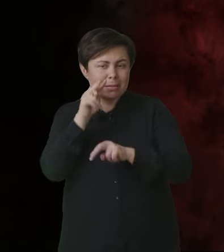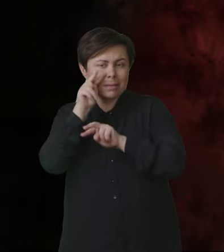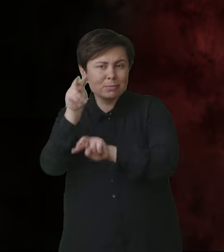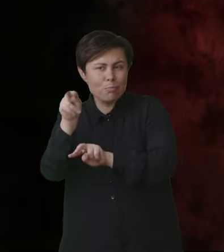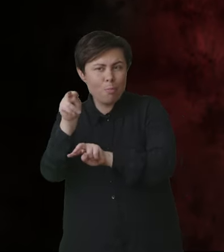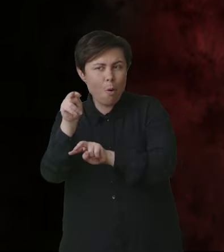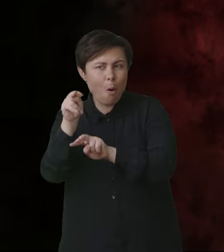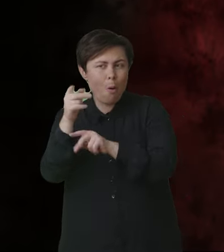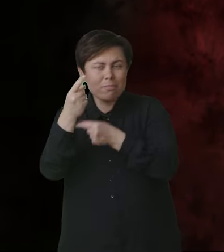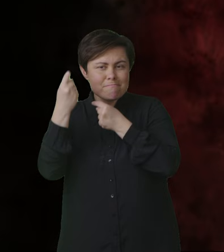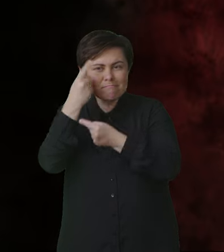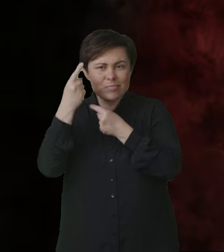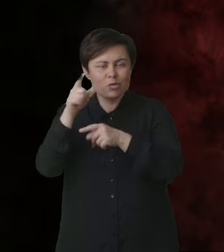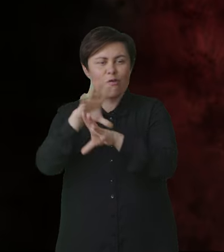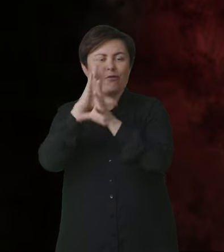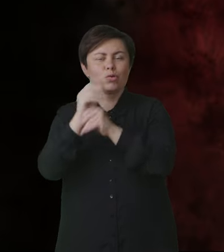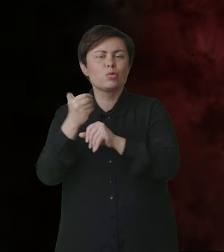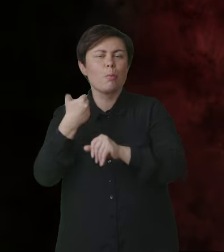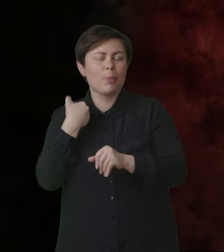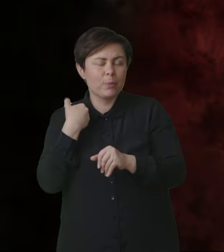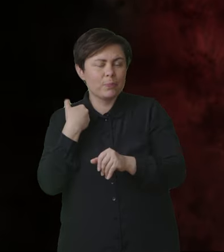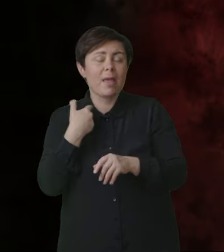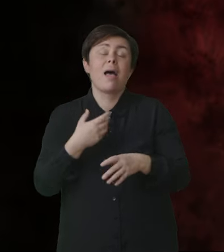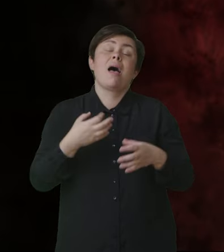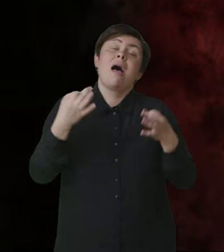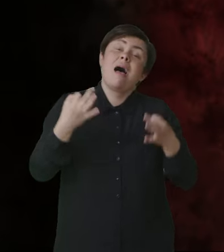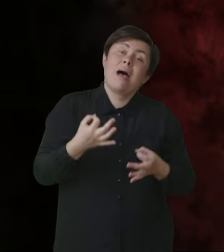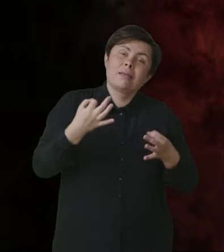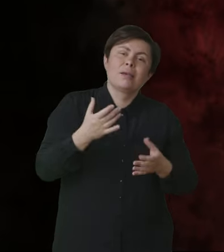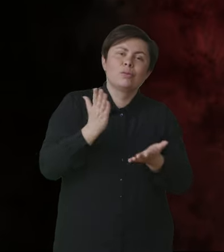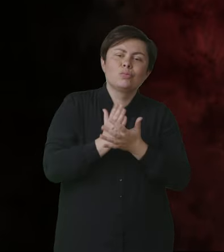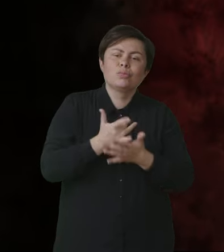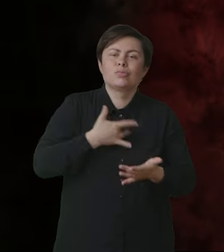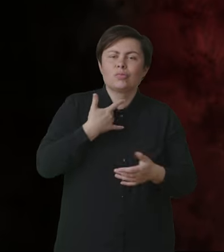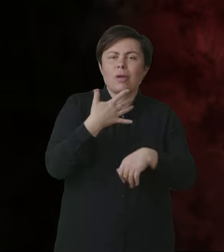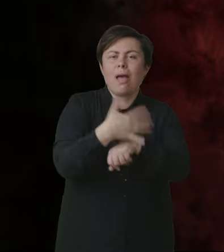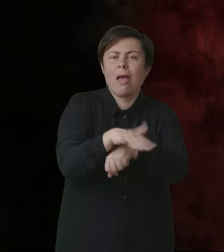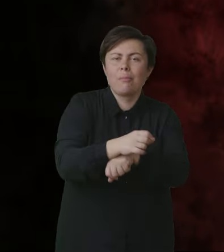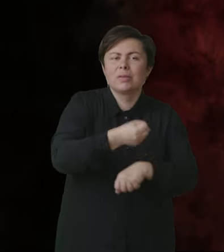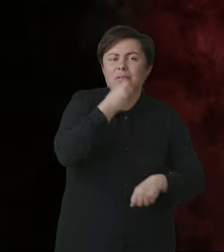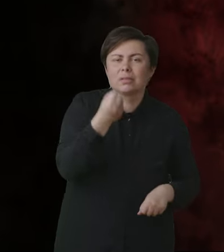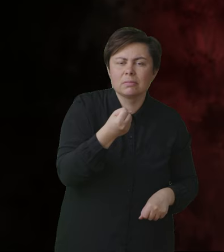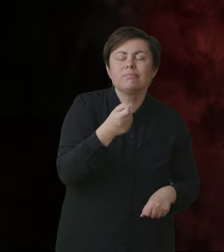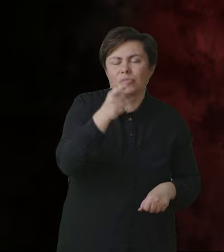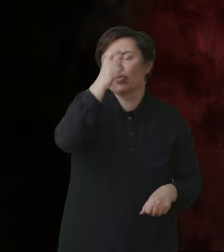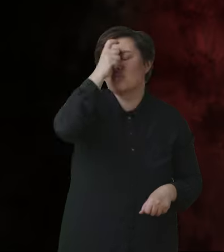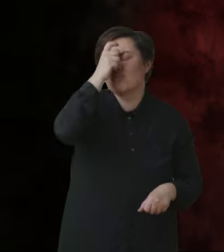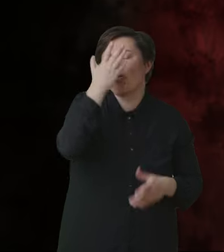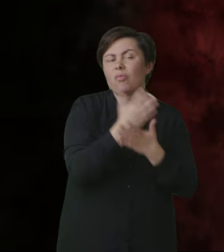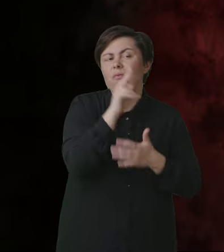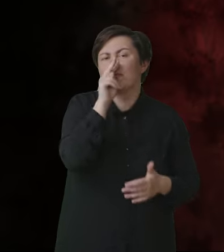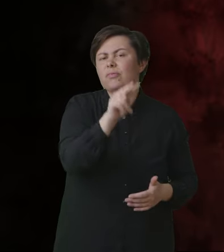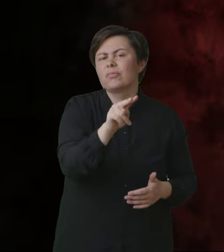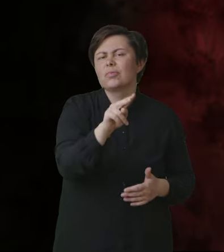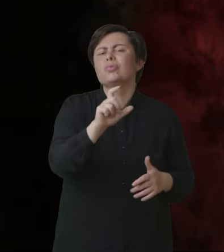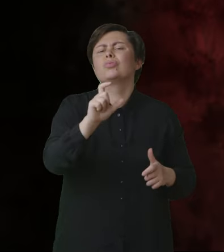inne podejście do tego wszystkiego. Natomiast dzisiaj, już będąc emerytem, człowiek widzi,